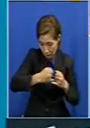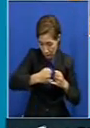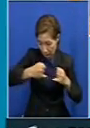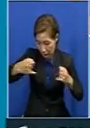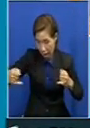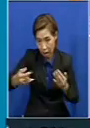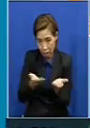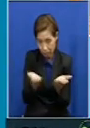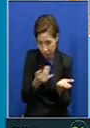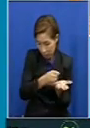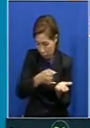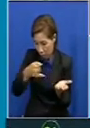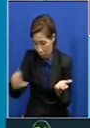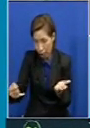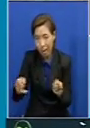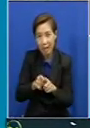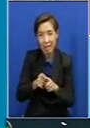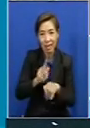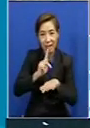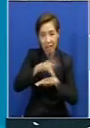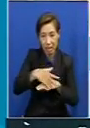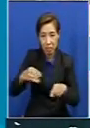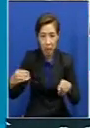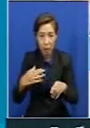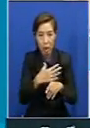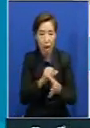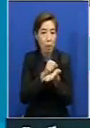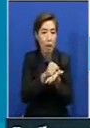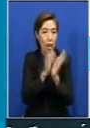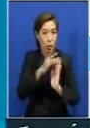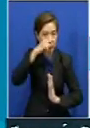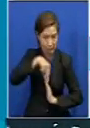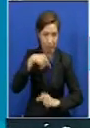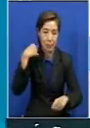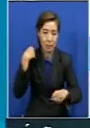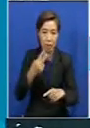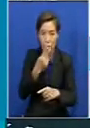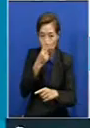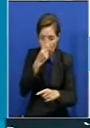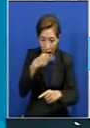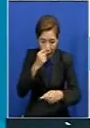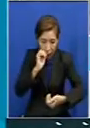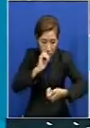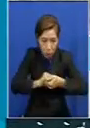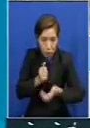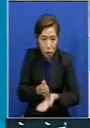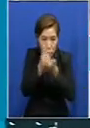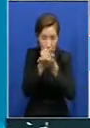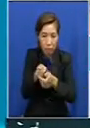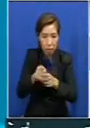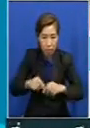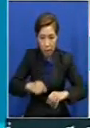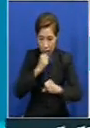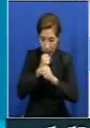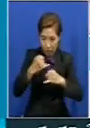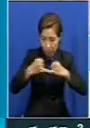เพื่อนบ้านเสร็จปุ๊บก็ลากสายข้ามแดนเพื่อมาให้บริการคนไทยซึ่งต้องไปตรวจสอบว่ามีใครที่เป็นคนไปช่วยหรือเปล่าเพ